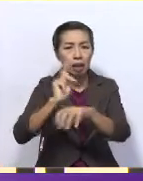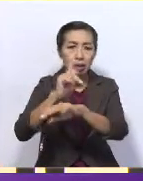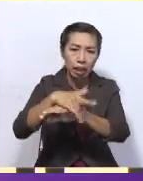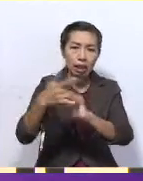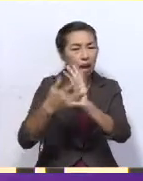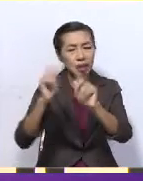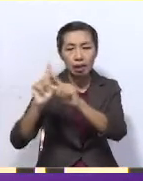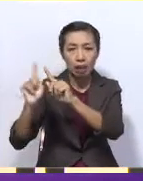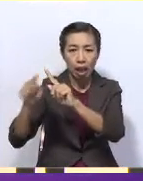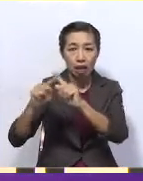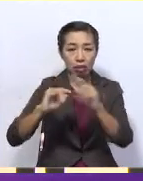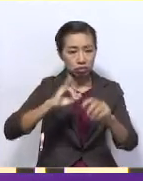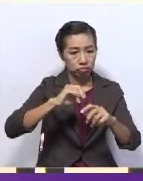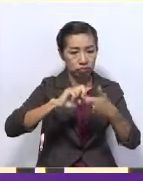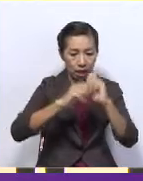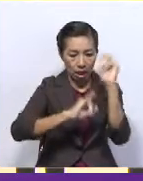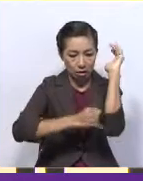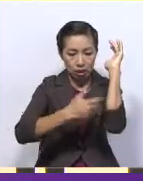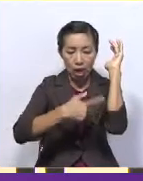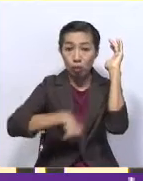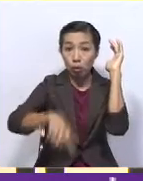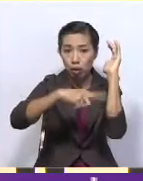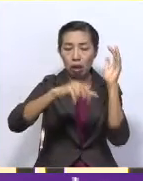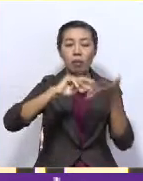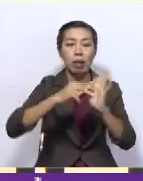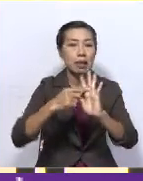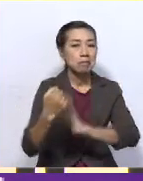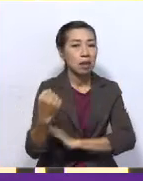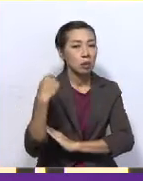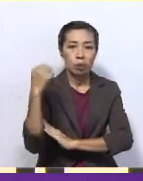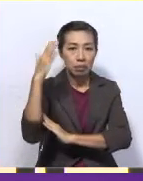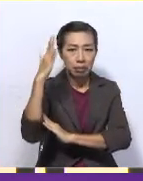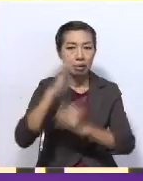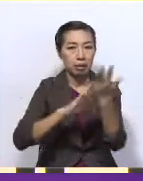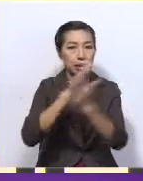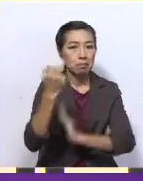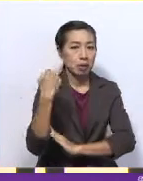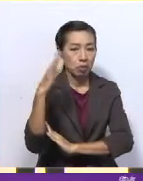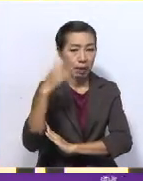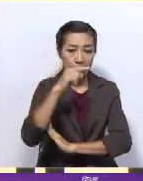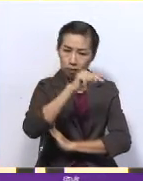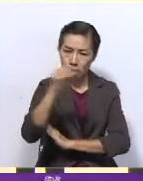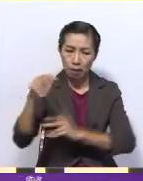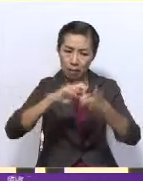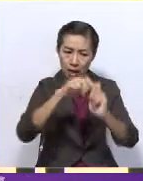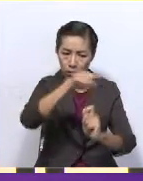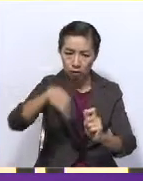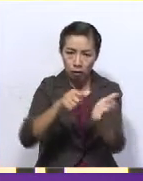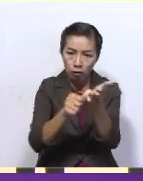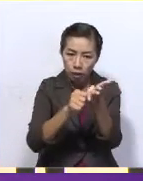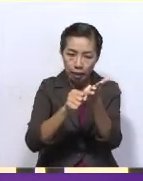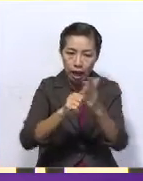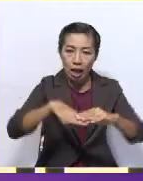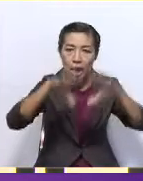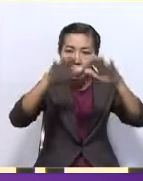3จังหวัดชายแดนภาคใต้ก็ถือว่าเป็นส่วนหนึ่งของความไม่มั่นคงที่ทำให้เกิดความไม่มั่นคงเราก็ต้องทำการแก้ไขปัญหาเหล่านี้ให้ลดระดับความ